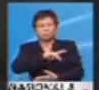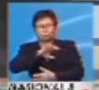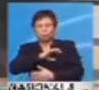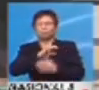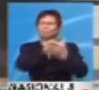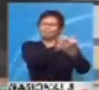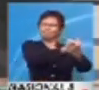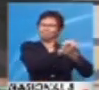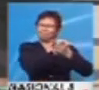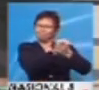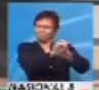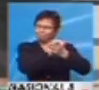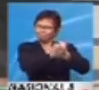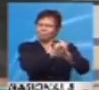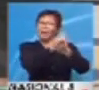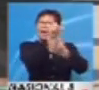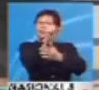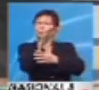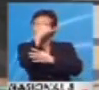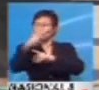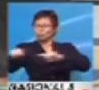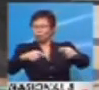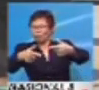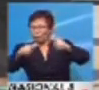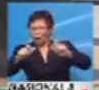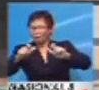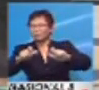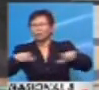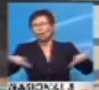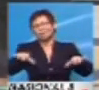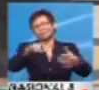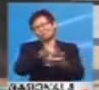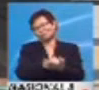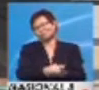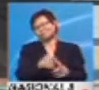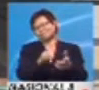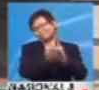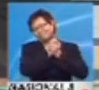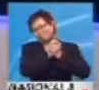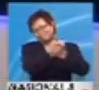mengucapkan berkenaan atas tindakan pantas yang dilakukan